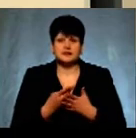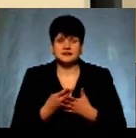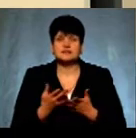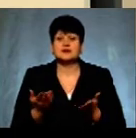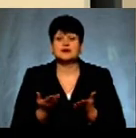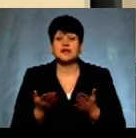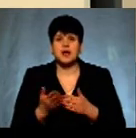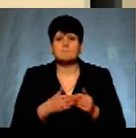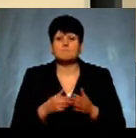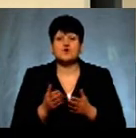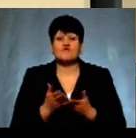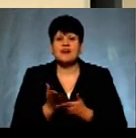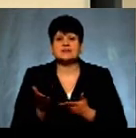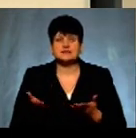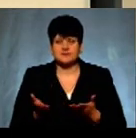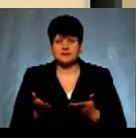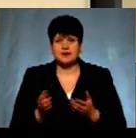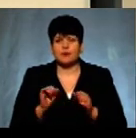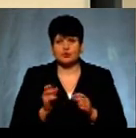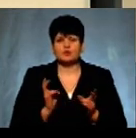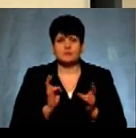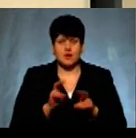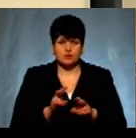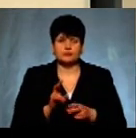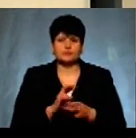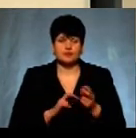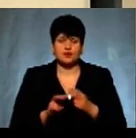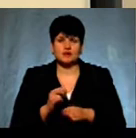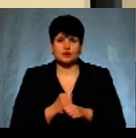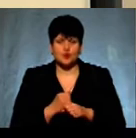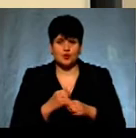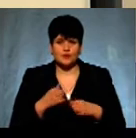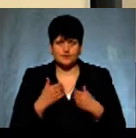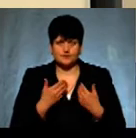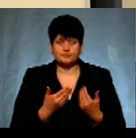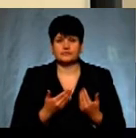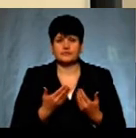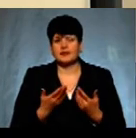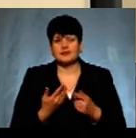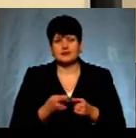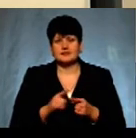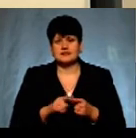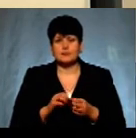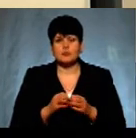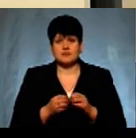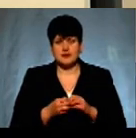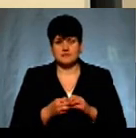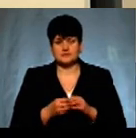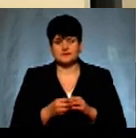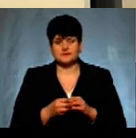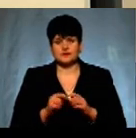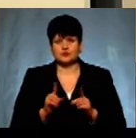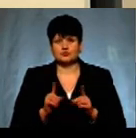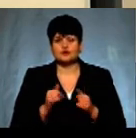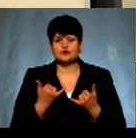яка в них професія чи спеціальність, вони можуть до нас приходити, ми будемо шукати роботодавців. Але тут теж є проблема, тому що